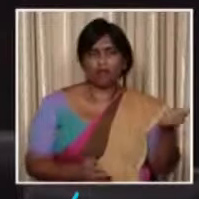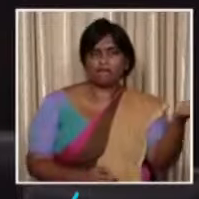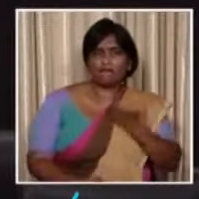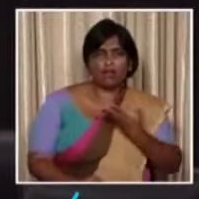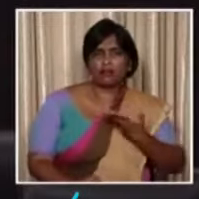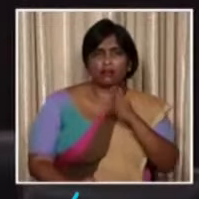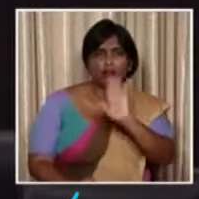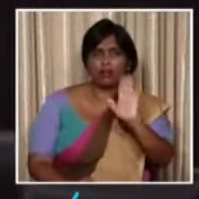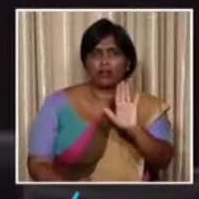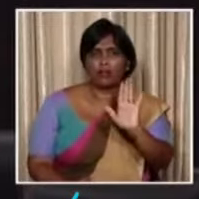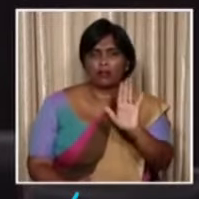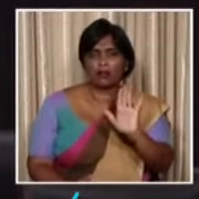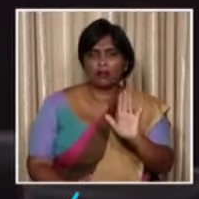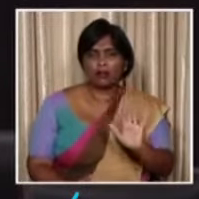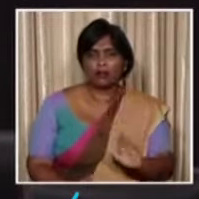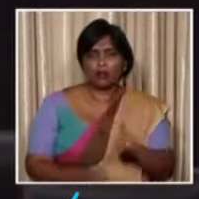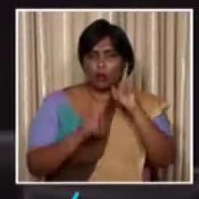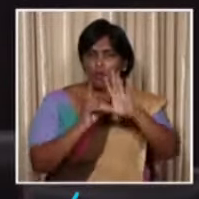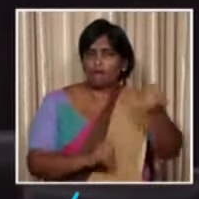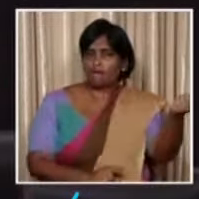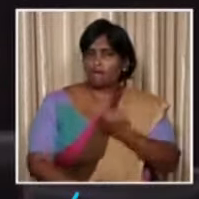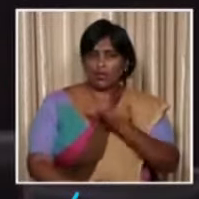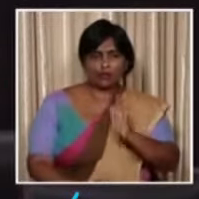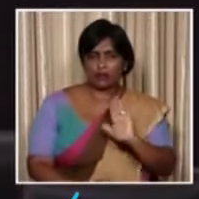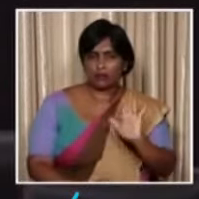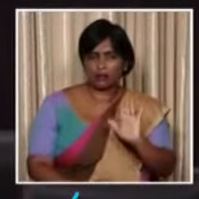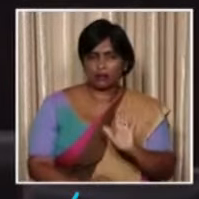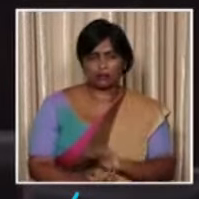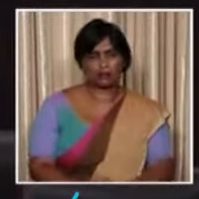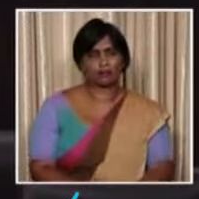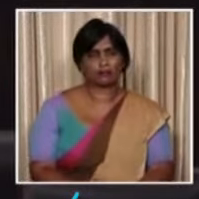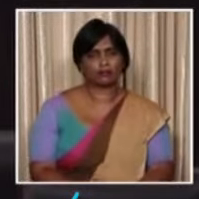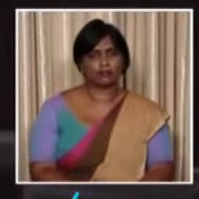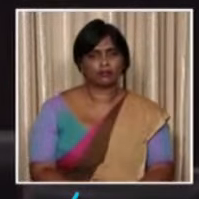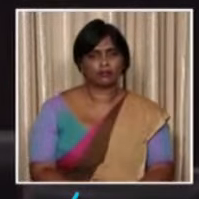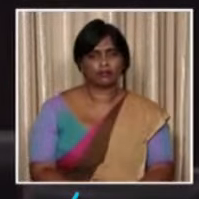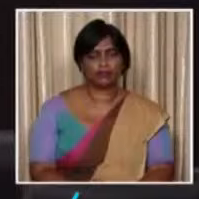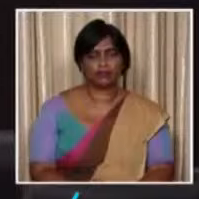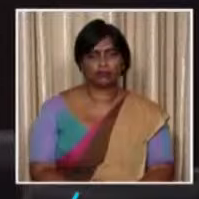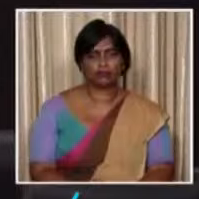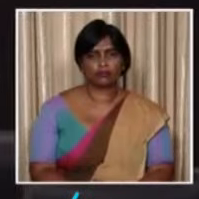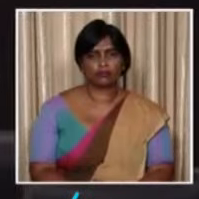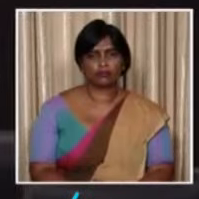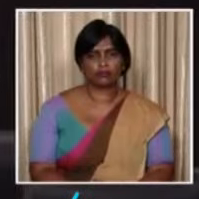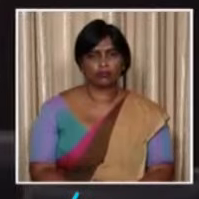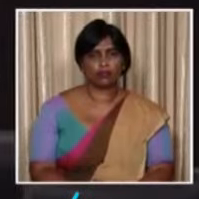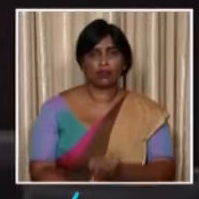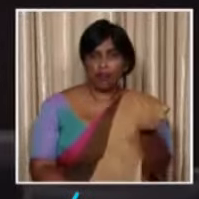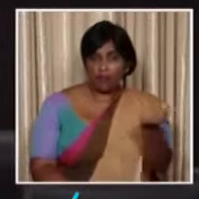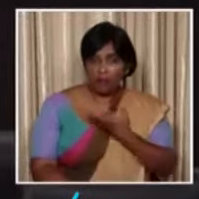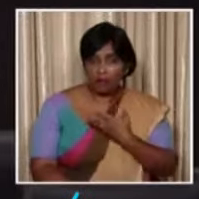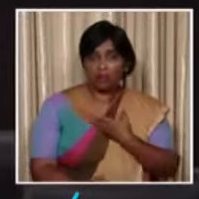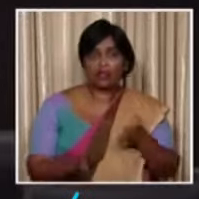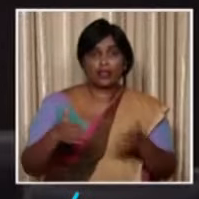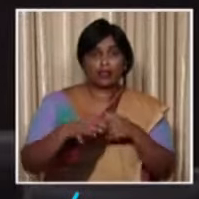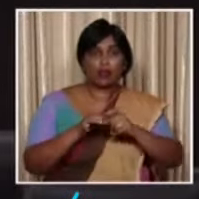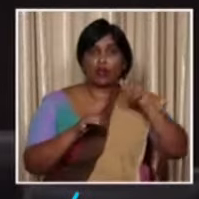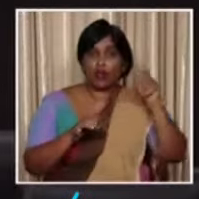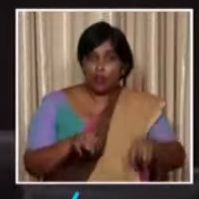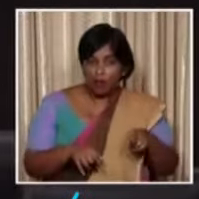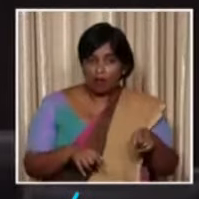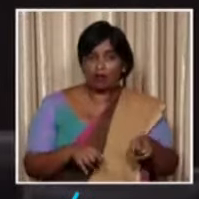එපා. එහෙම පලිගන්න එපා. හරි. ඒ පලිගන්න කල් කැබිනට්